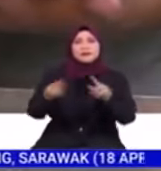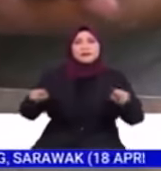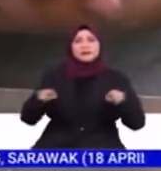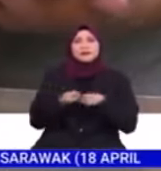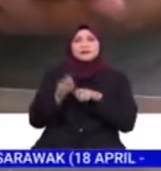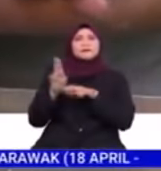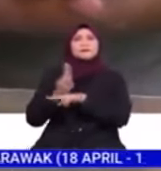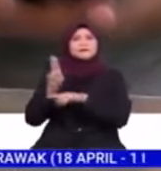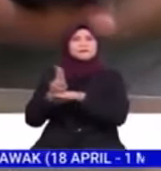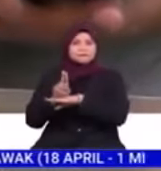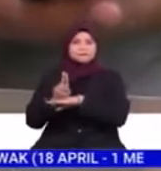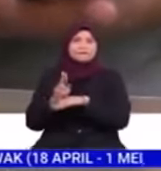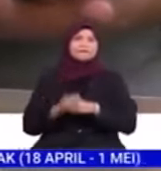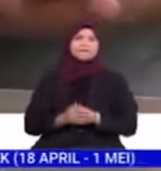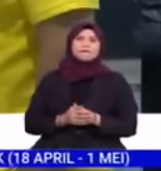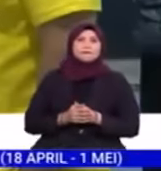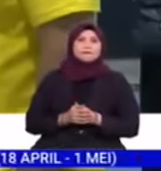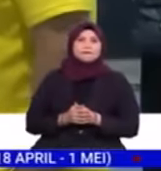pengguna